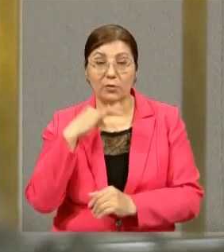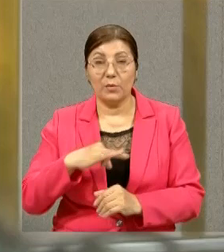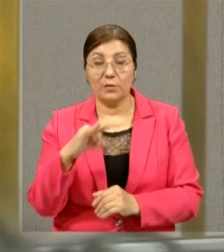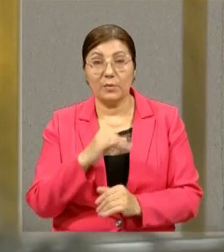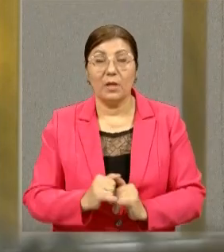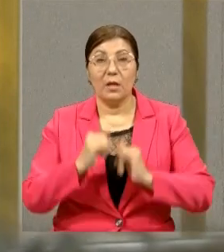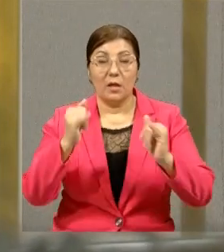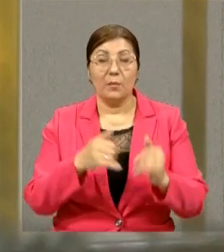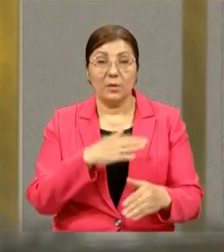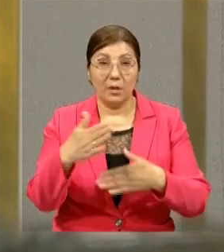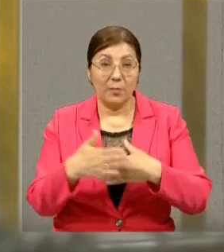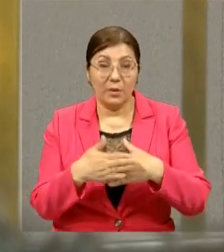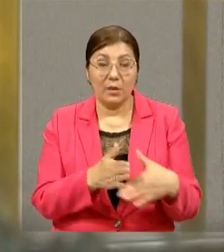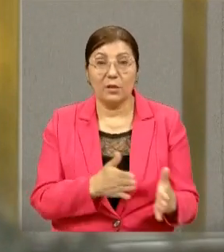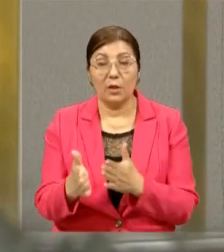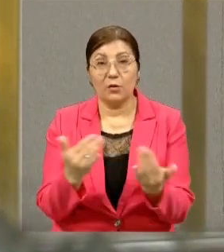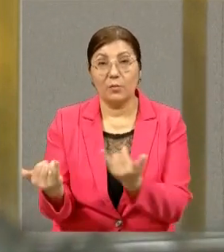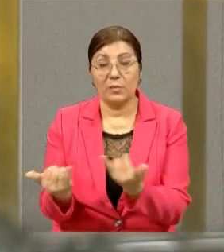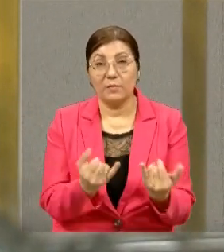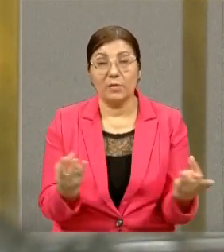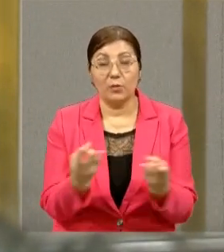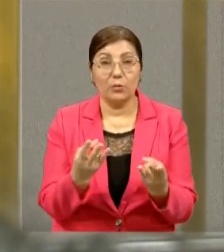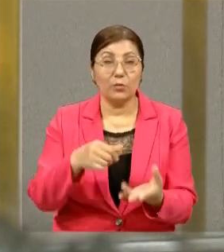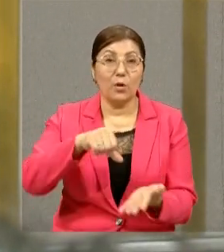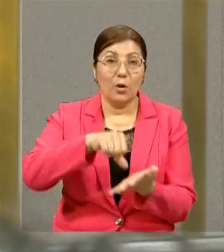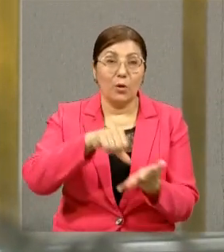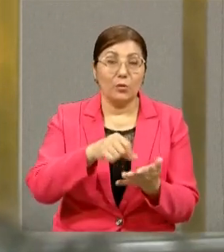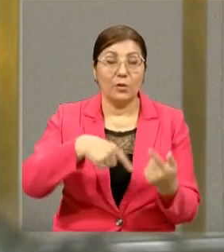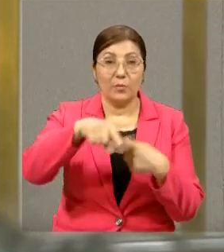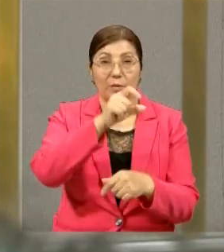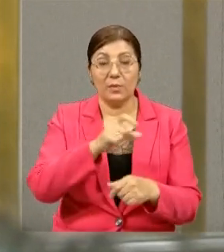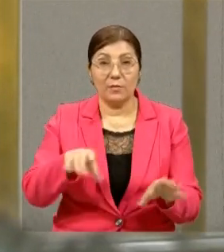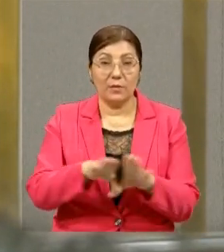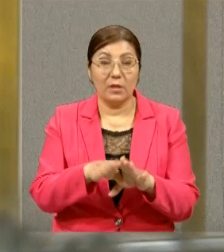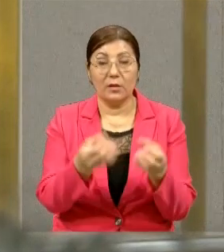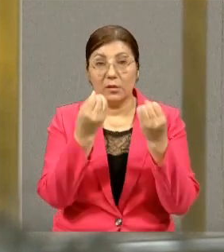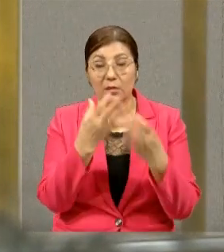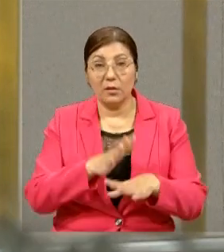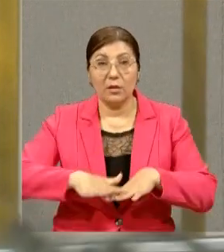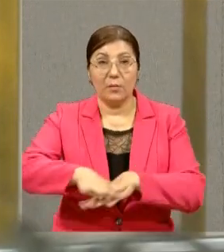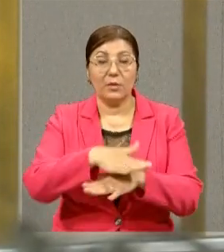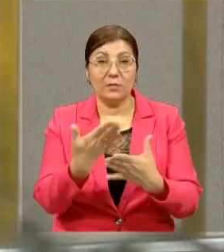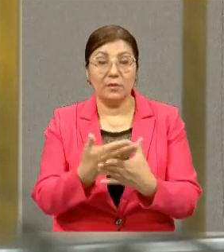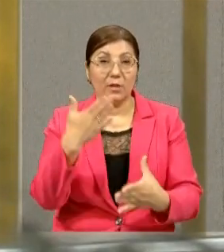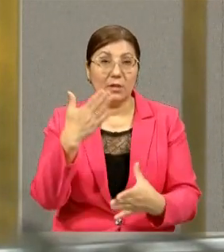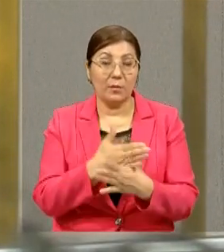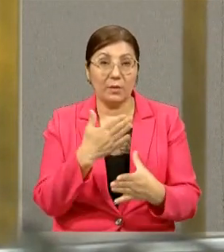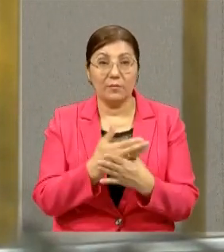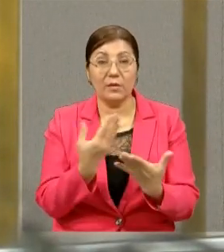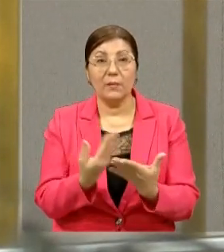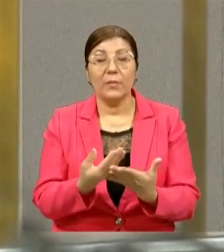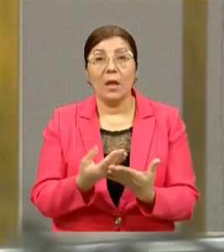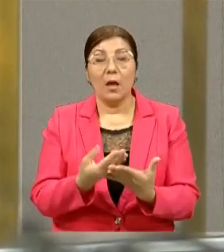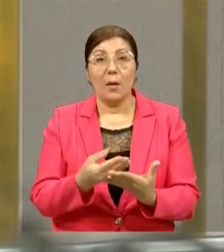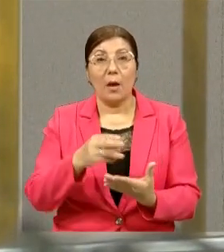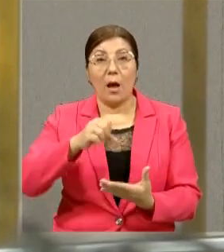к развитию придорожного сервиса хорошо бы привлечь не только предпринимателей но и местное население в плане консультативной помощи им окажет поддержку региональная палата